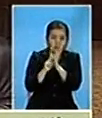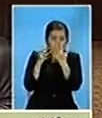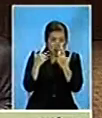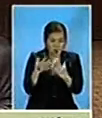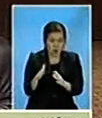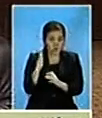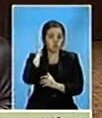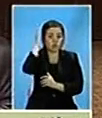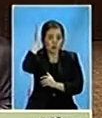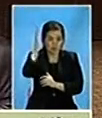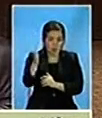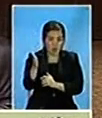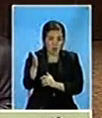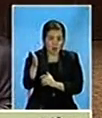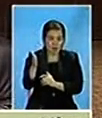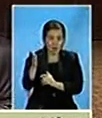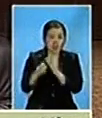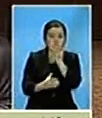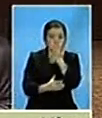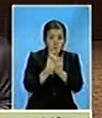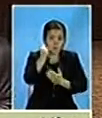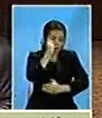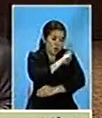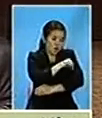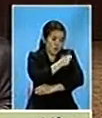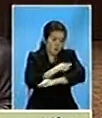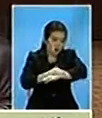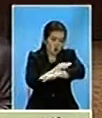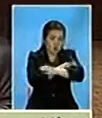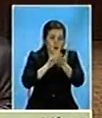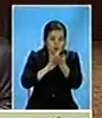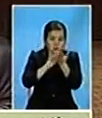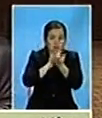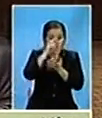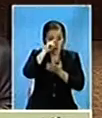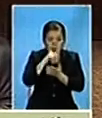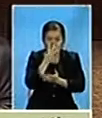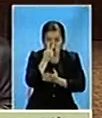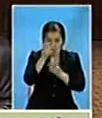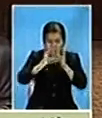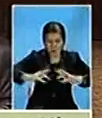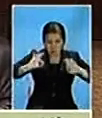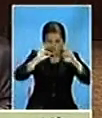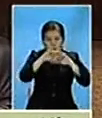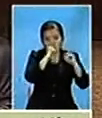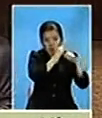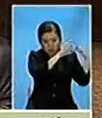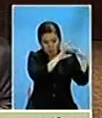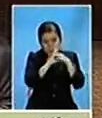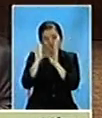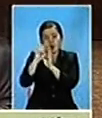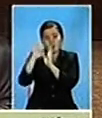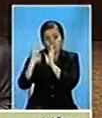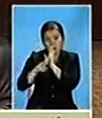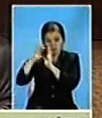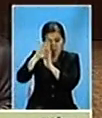าสภาการแพทย์แผนไทยจะมองเห็นความสำคัญของการที่ท่านจะไปออกระเบียบและข้อบังคับเพื่อรองรับก